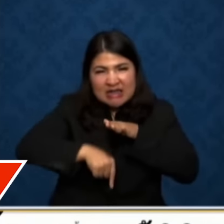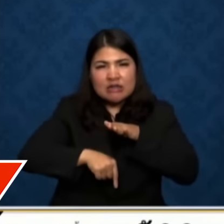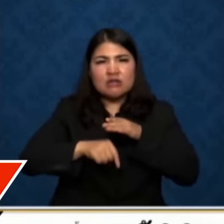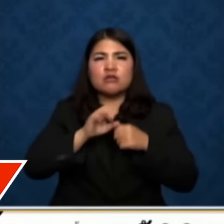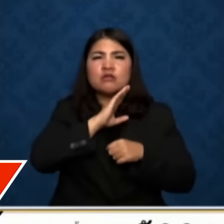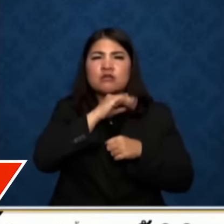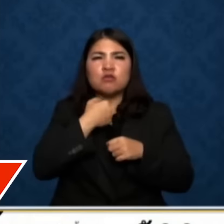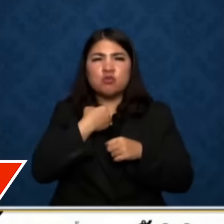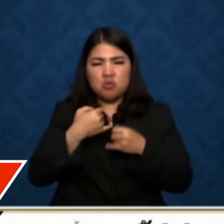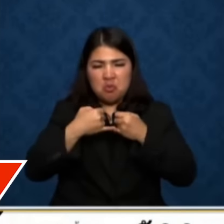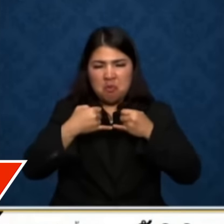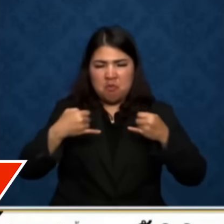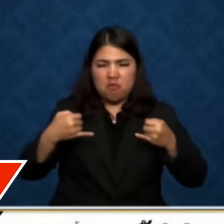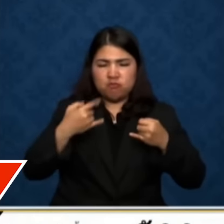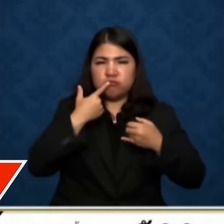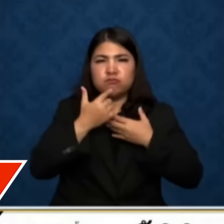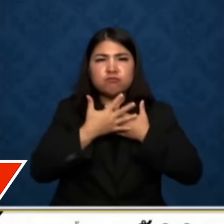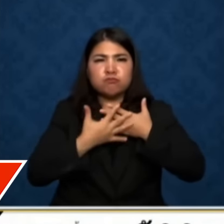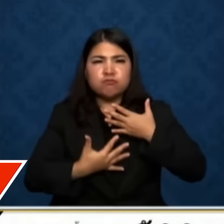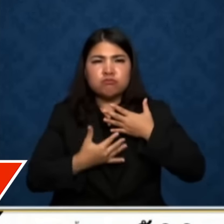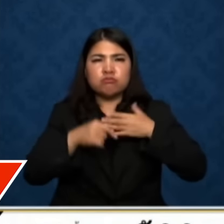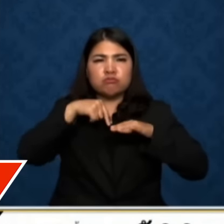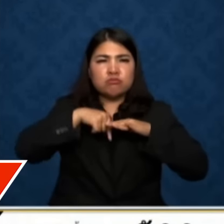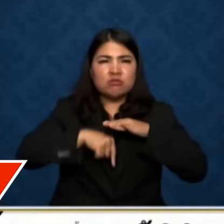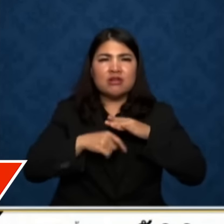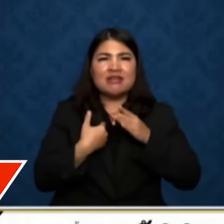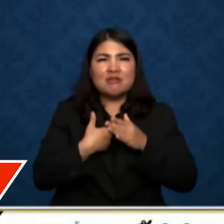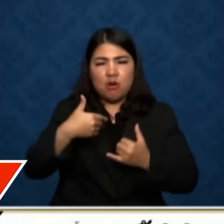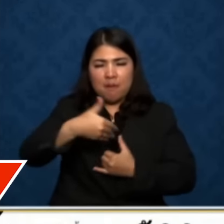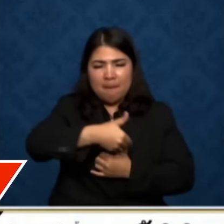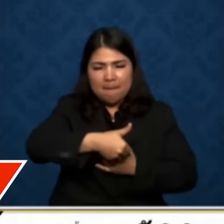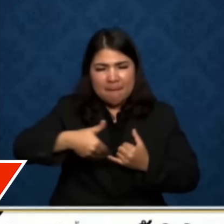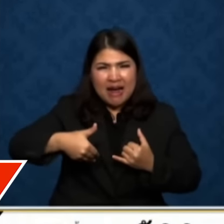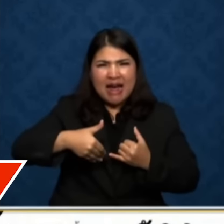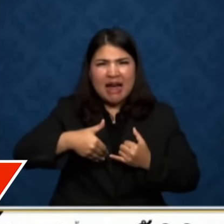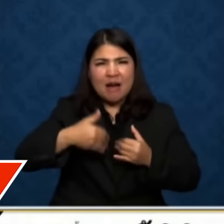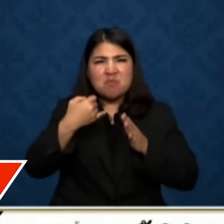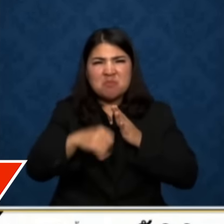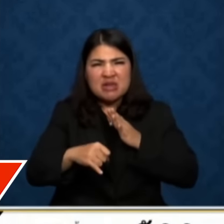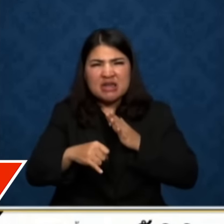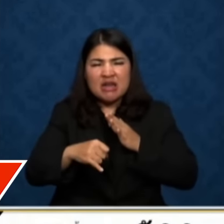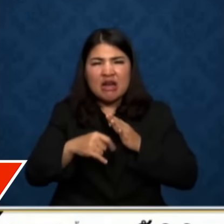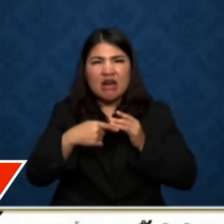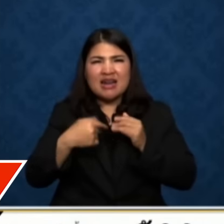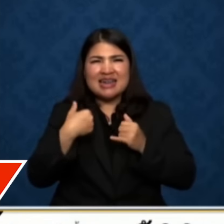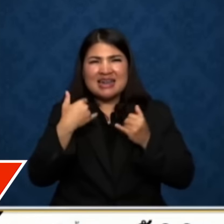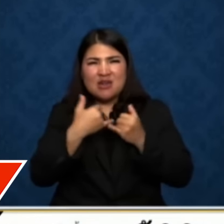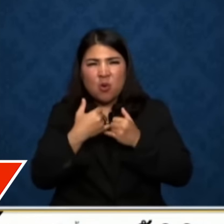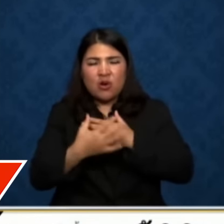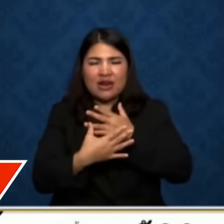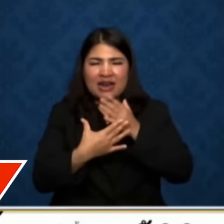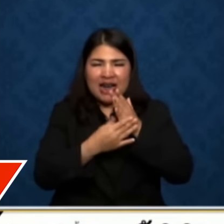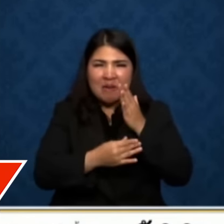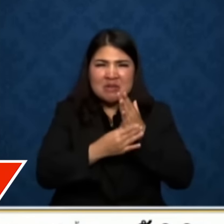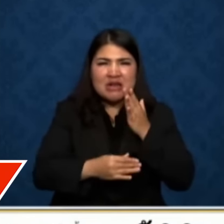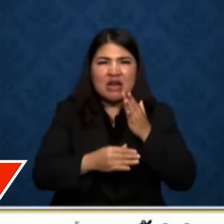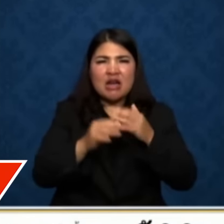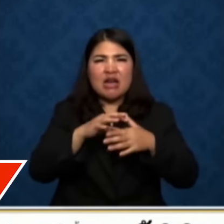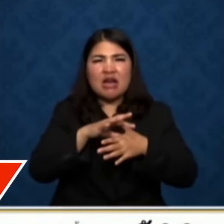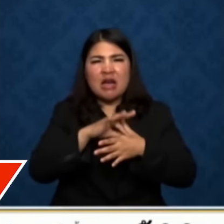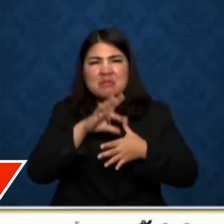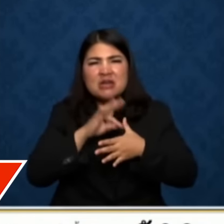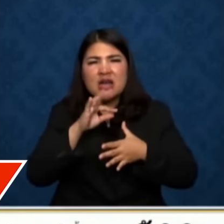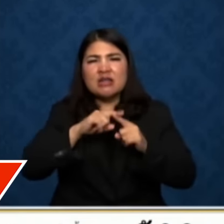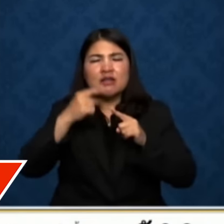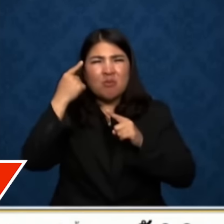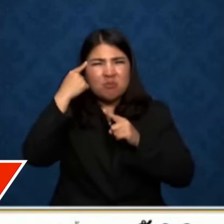ข้ากระแสเลือดเซปซิสเนี่ยขึ้นมานะครับหรือผ่าพลาดไปโดนเส้นประสาทผ่าพลาดไปโดนกล้ามเนื้อหรือเกิดลิ่มเลือดอุดตันขึ้นไปอุดสม